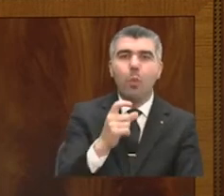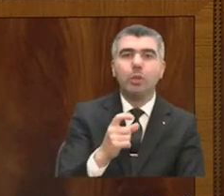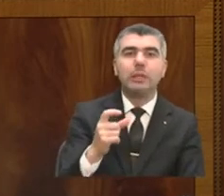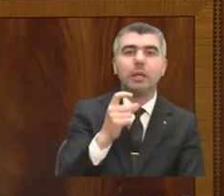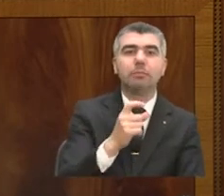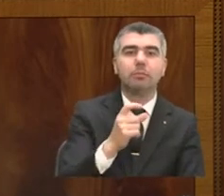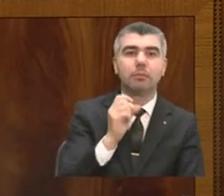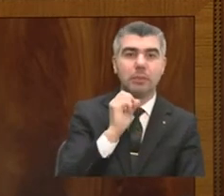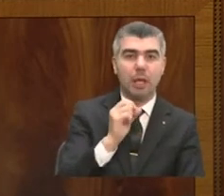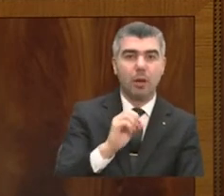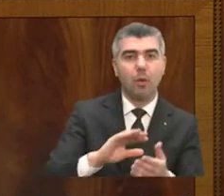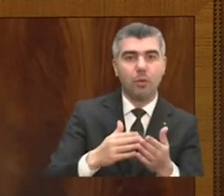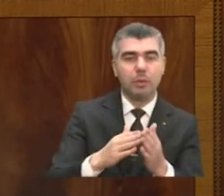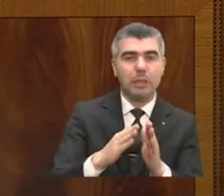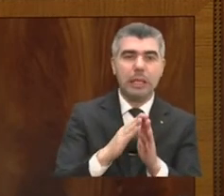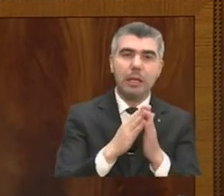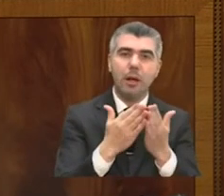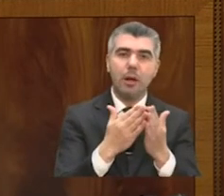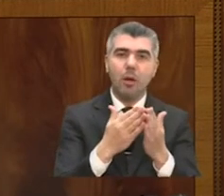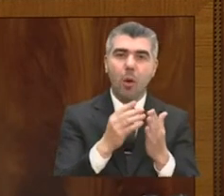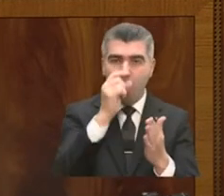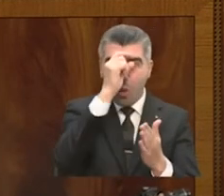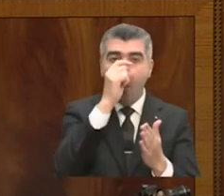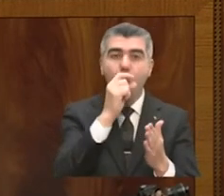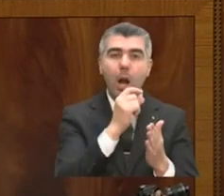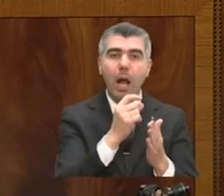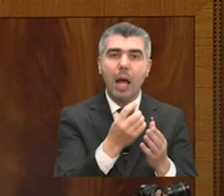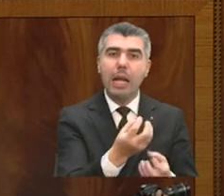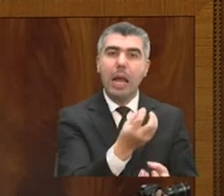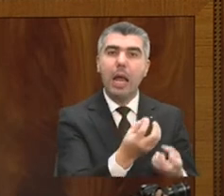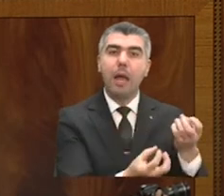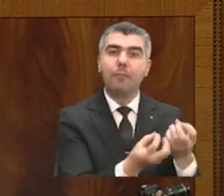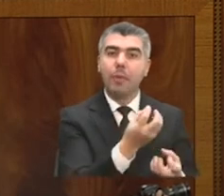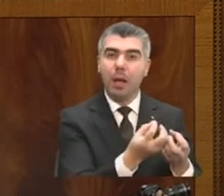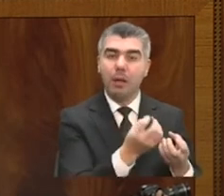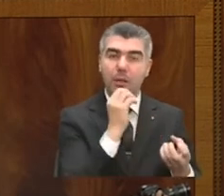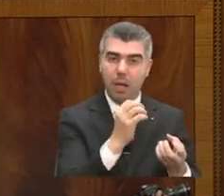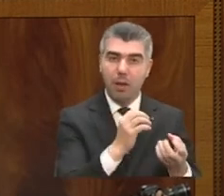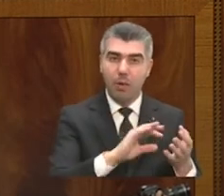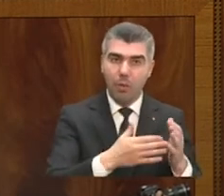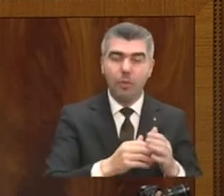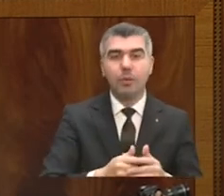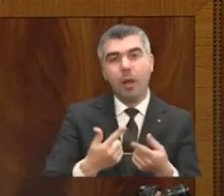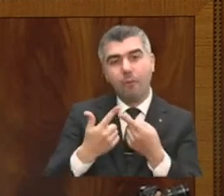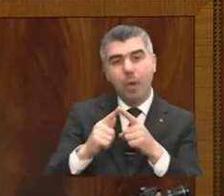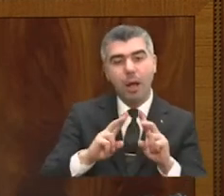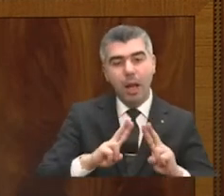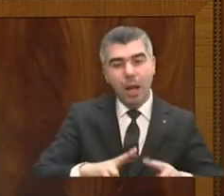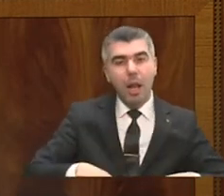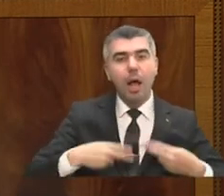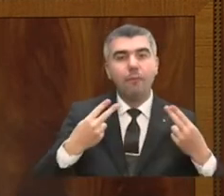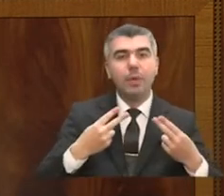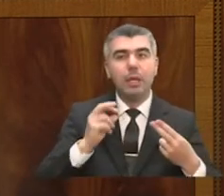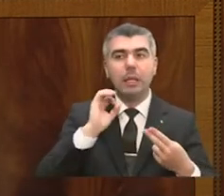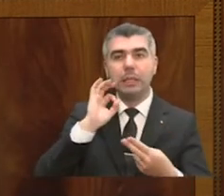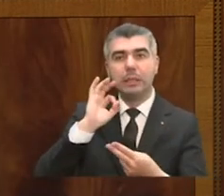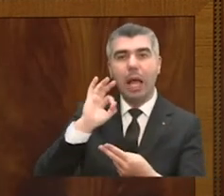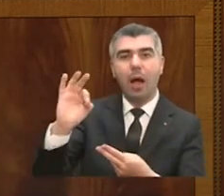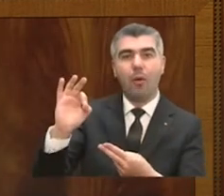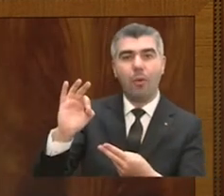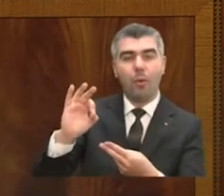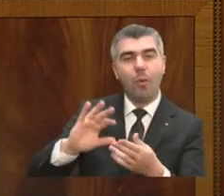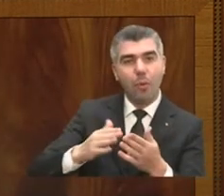qui touchent les droits et notamment les pratiques